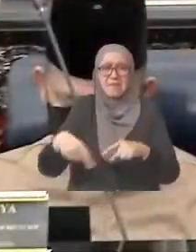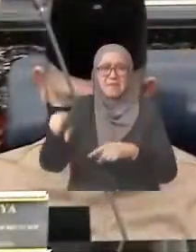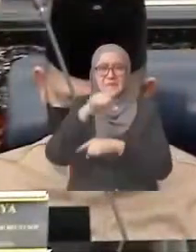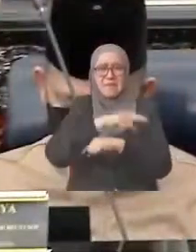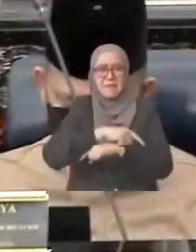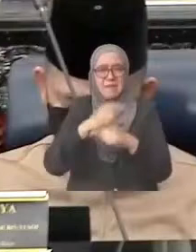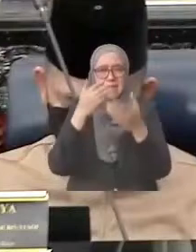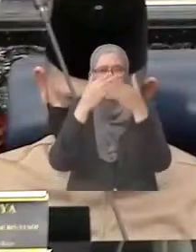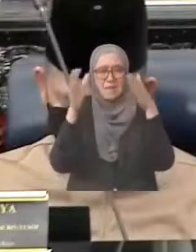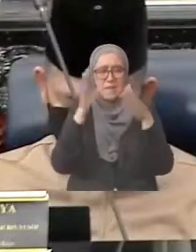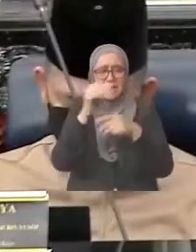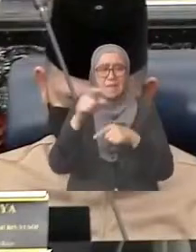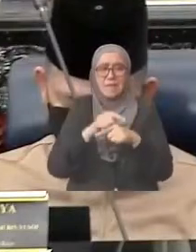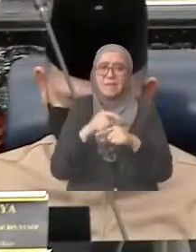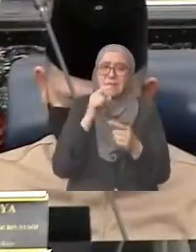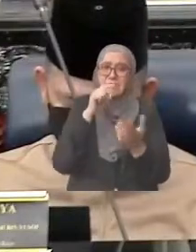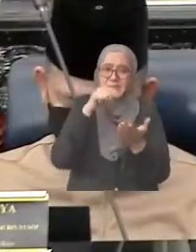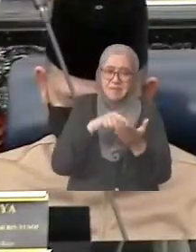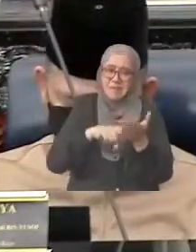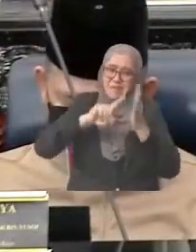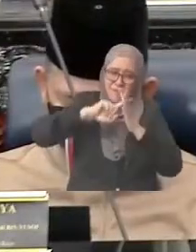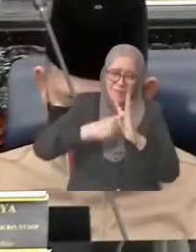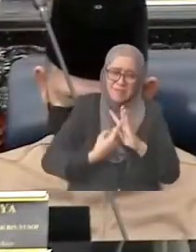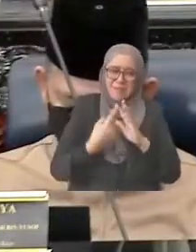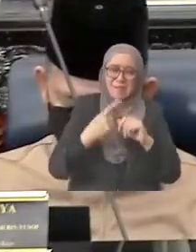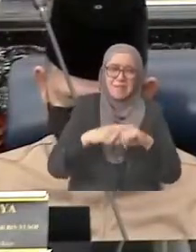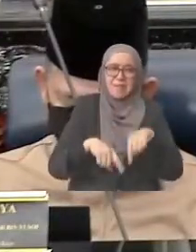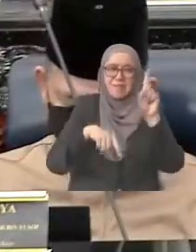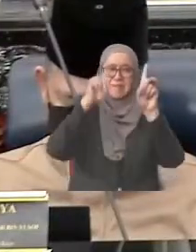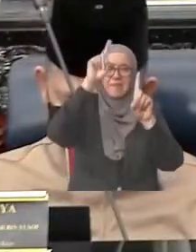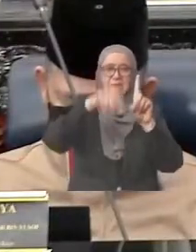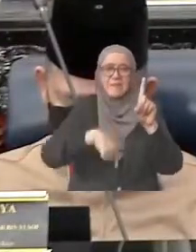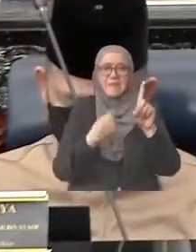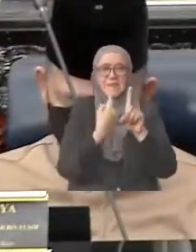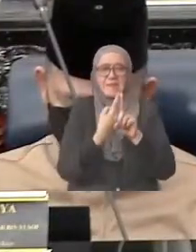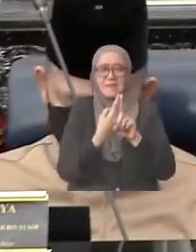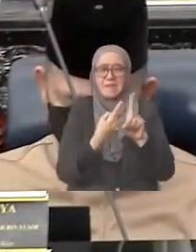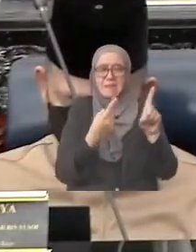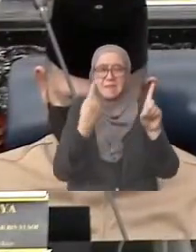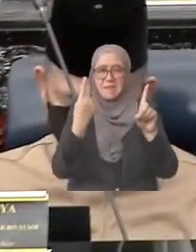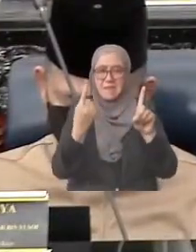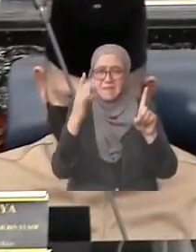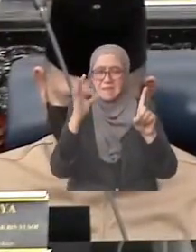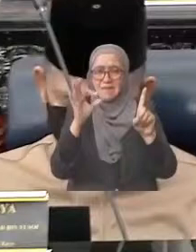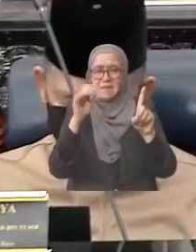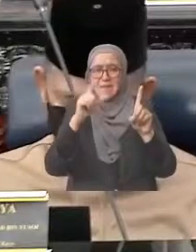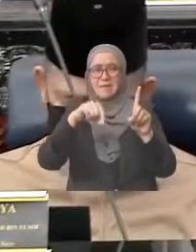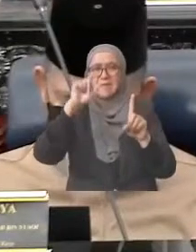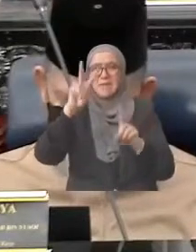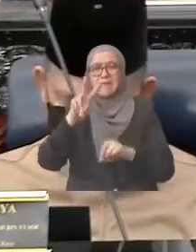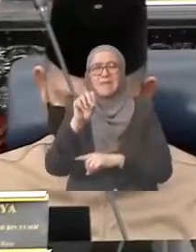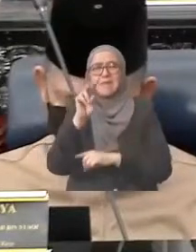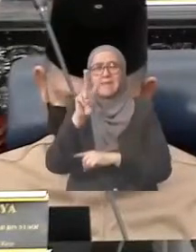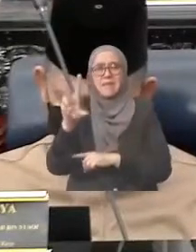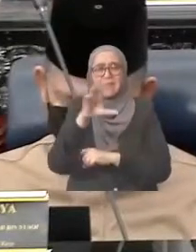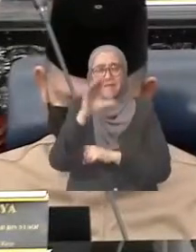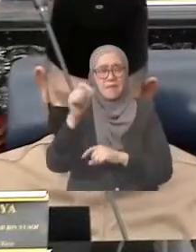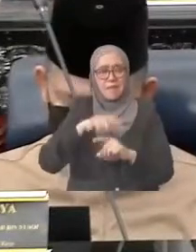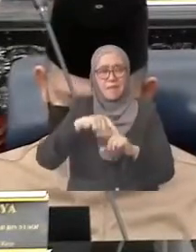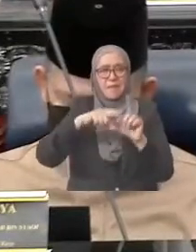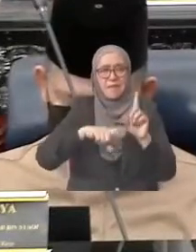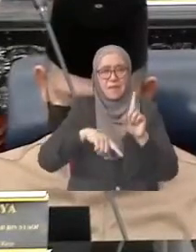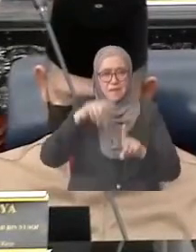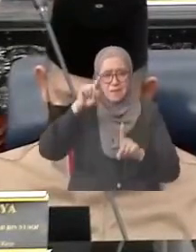2022 bagi syari'at bermodal besar dan 1 Jun 23 bagi syari'at Tresna nge-like itu